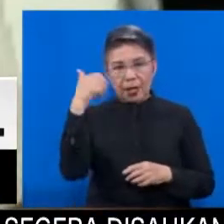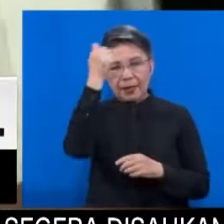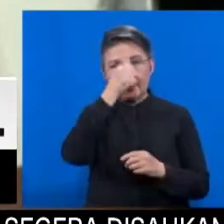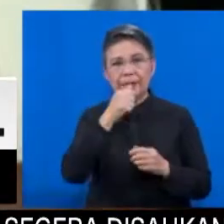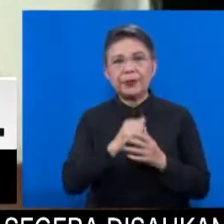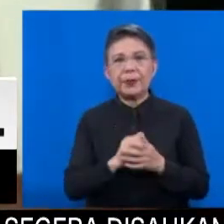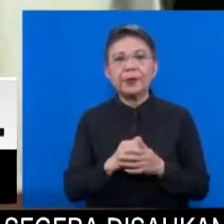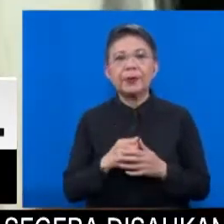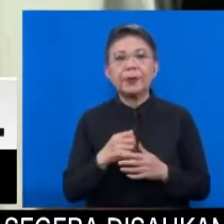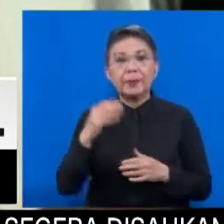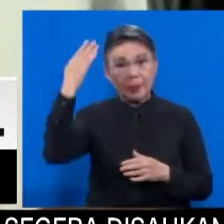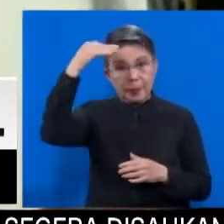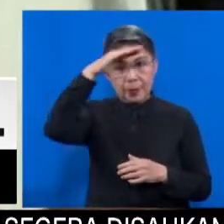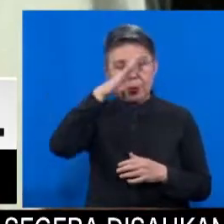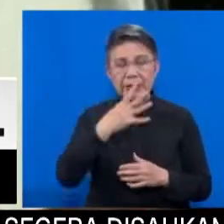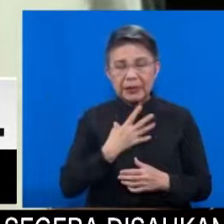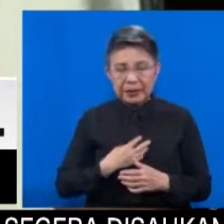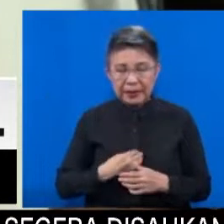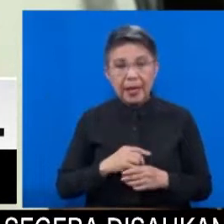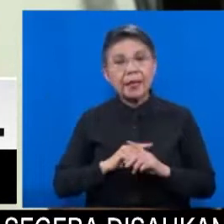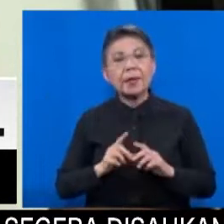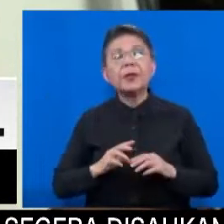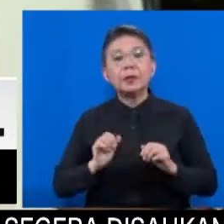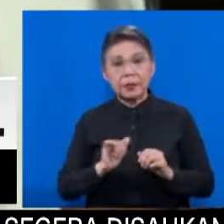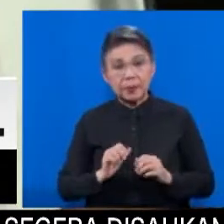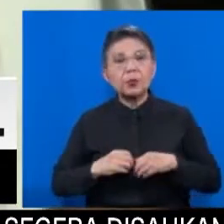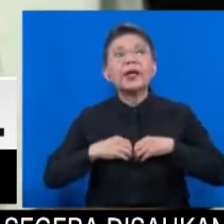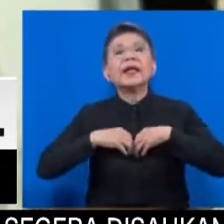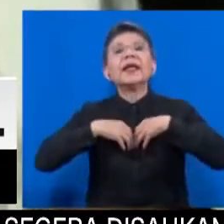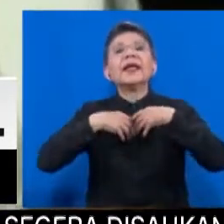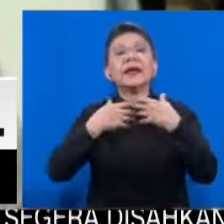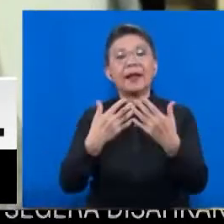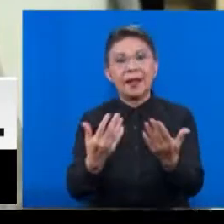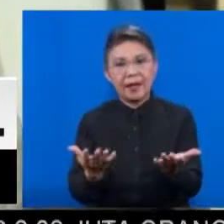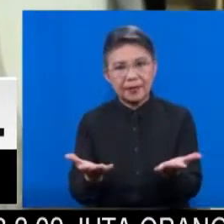sebuah kesedihan tapi sekaligus keikhlasan. Dan saya sampaikan pada